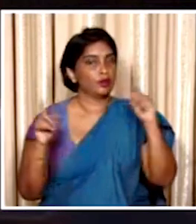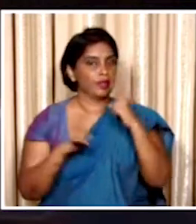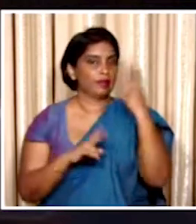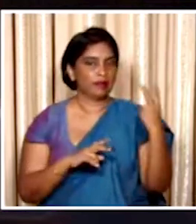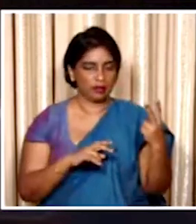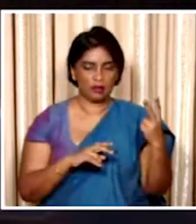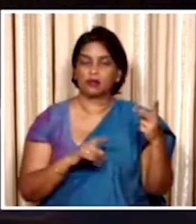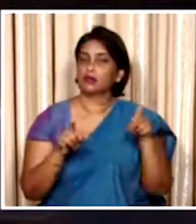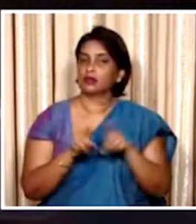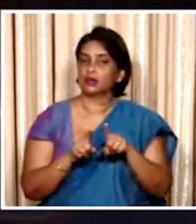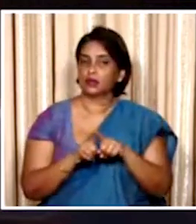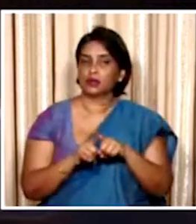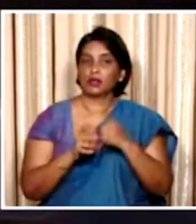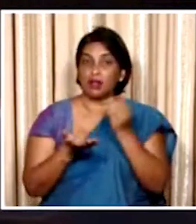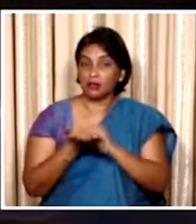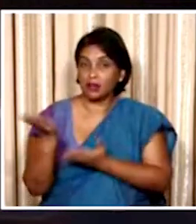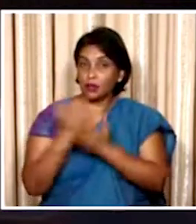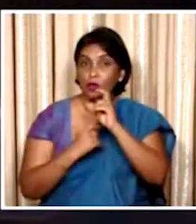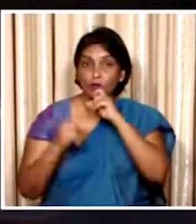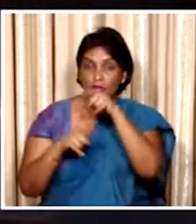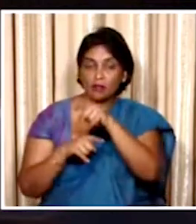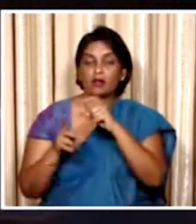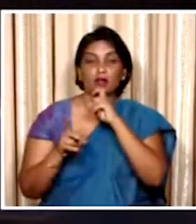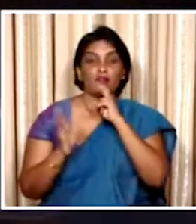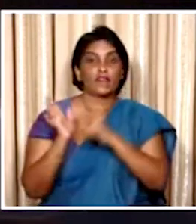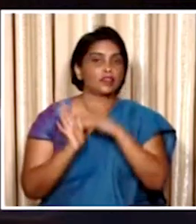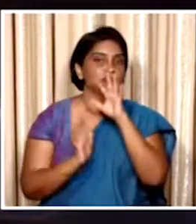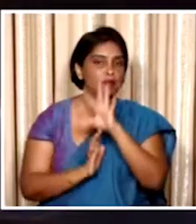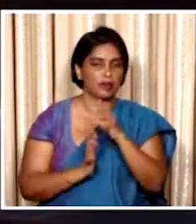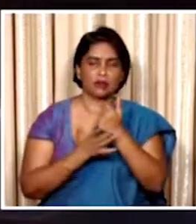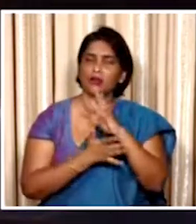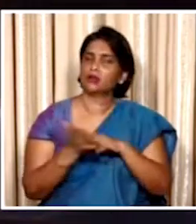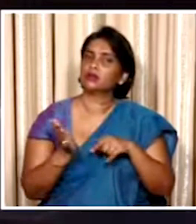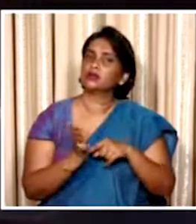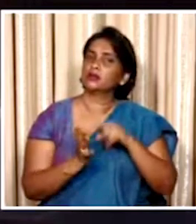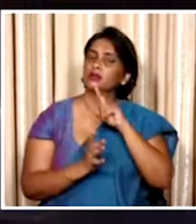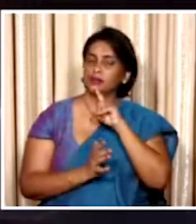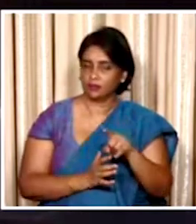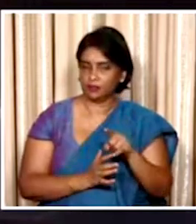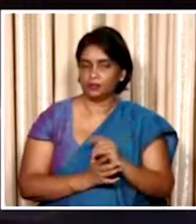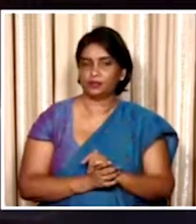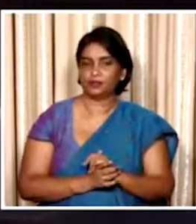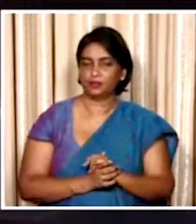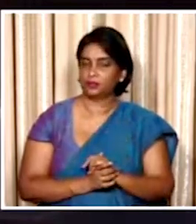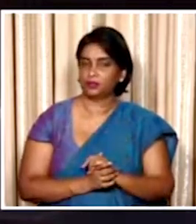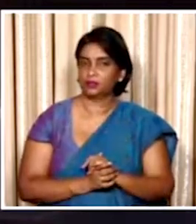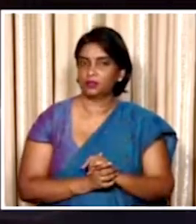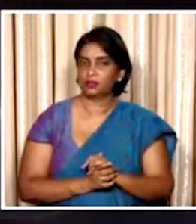දෙකක්, ඒ වගේම අභියාචනාධිකරණයේ පුරප්පාඩු පහක්. ඉතින් මේ ලිපියෙම සඳහන් වෙනවා